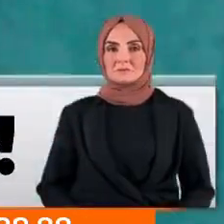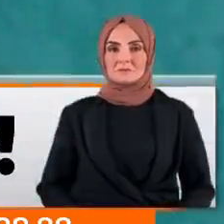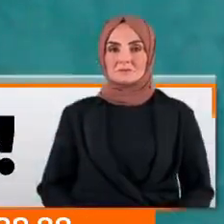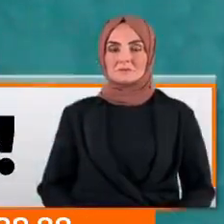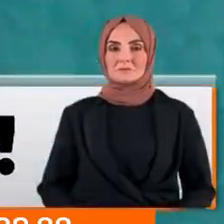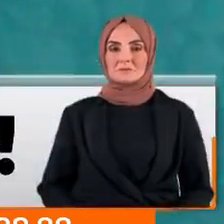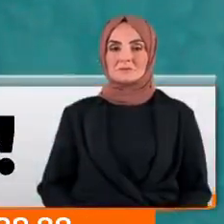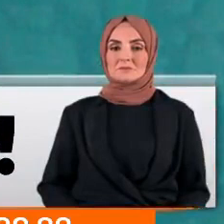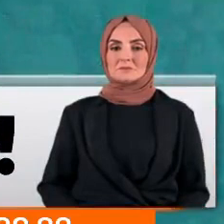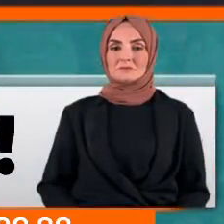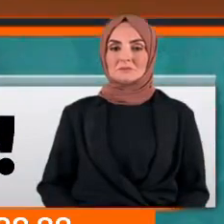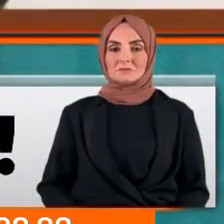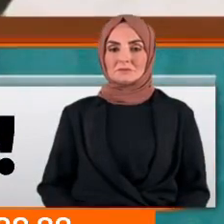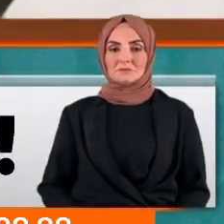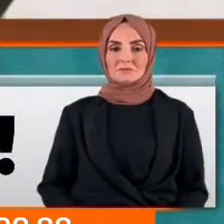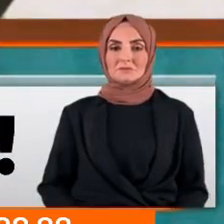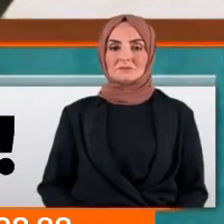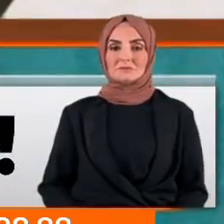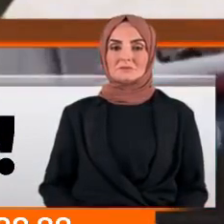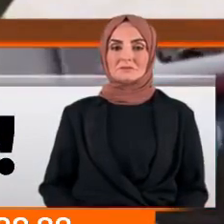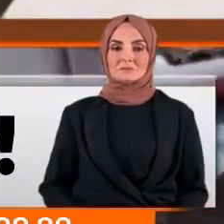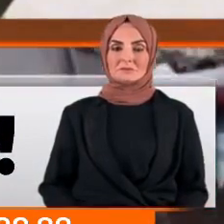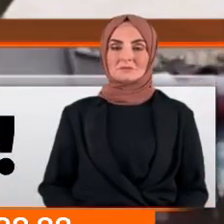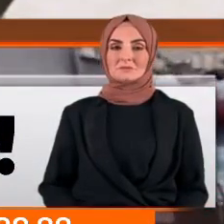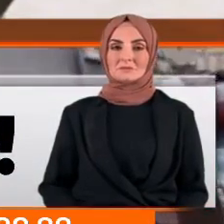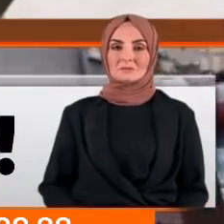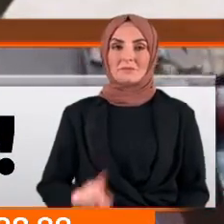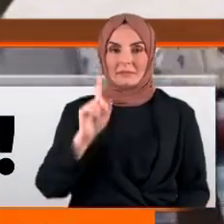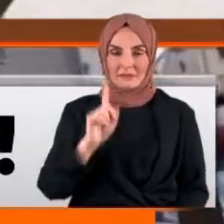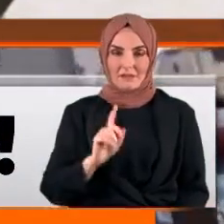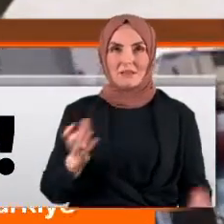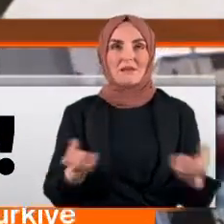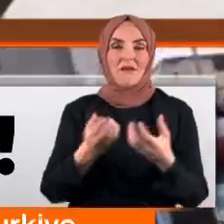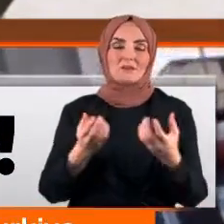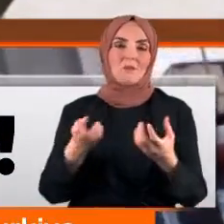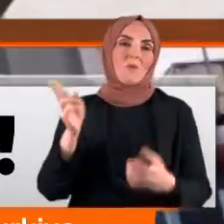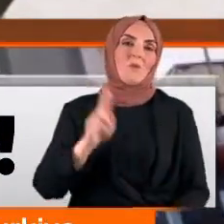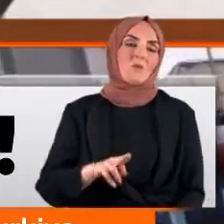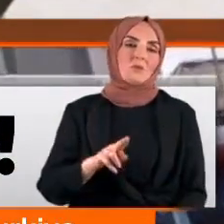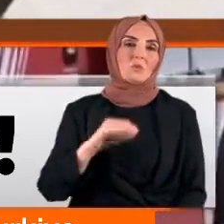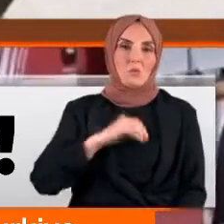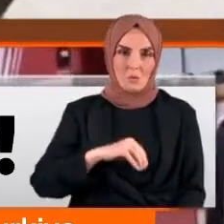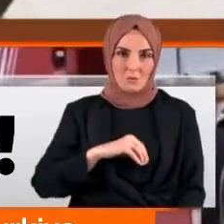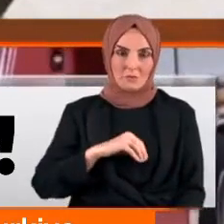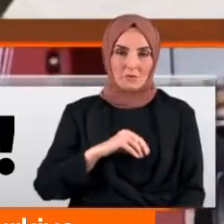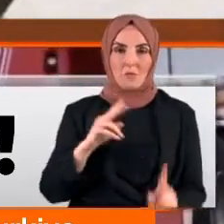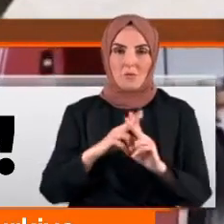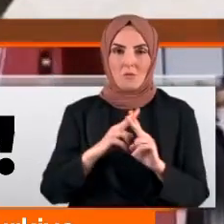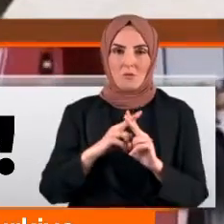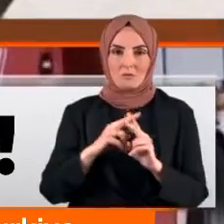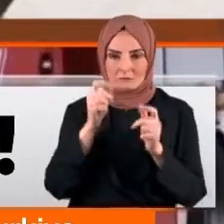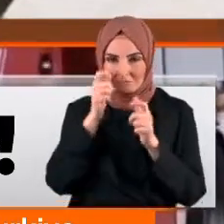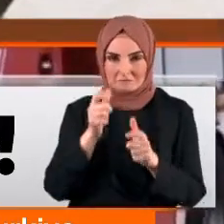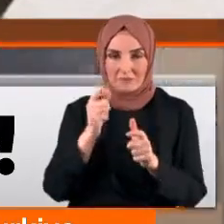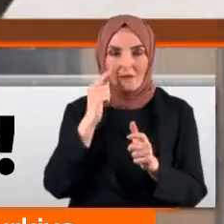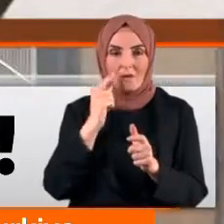Ben sadece reddettiğim için çocuğum öldürüldü. Başta yangında hayatını kaybettiği sanılmıştı. Polisin dikkati cinayeti